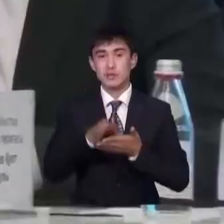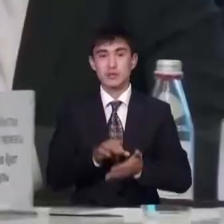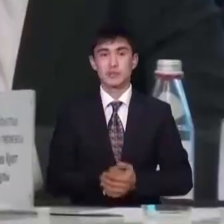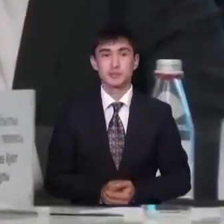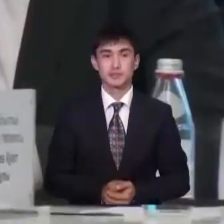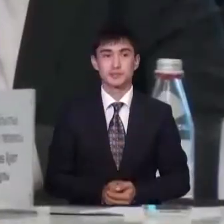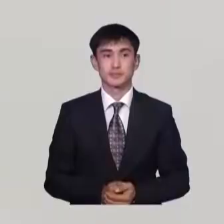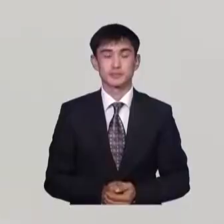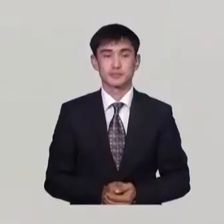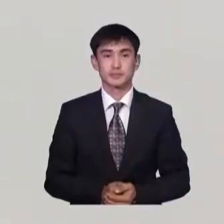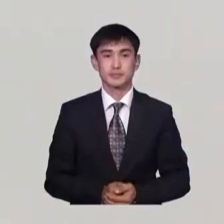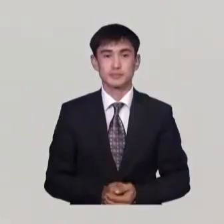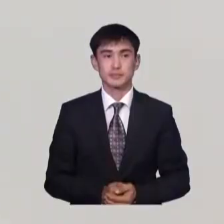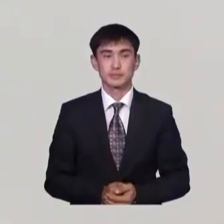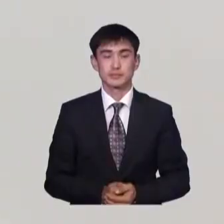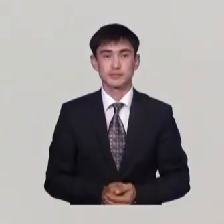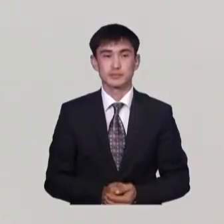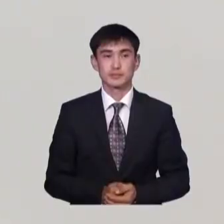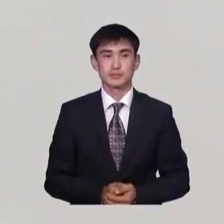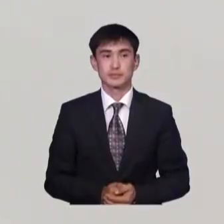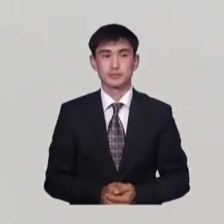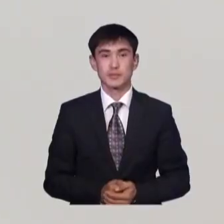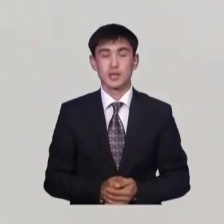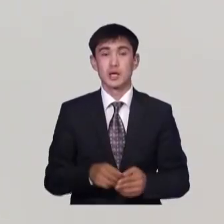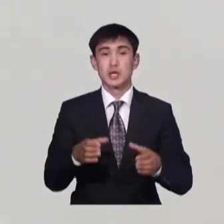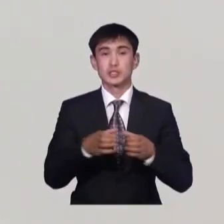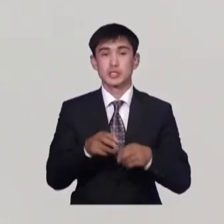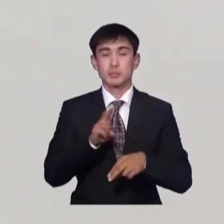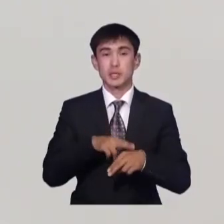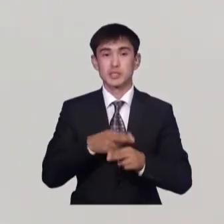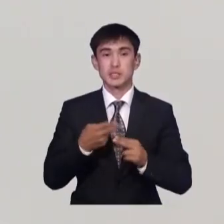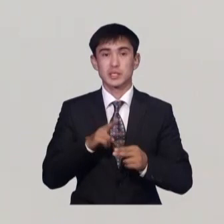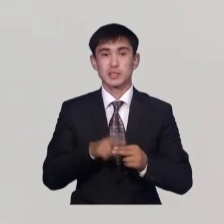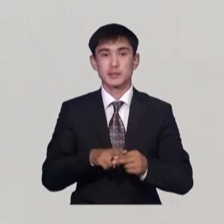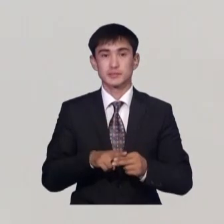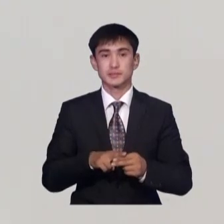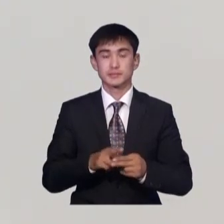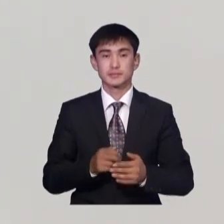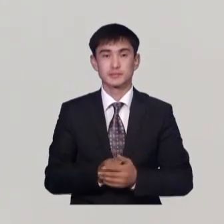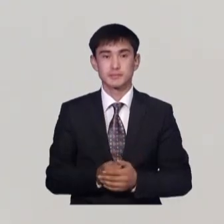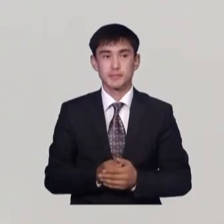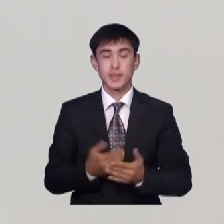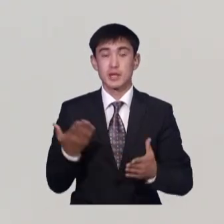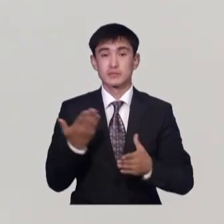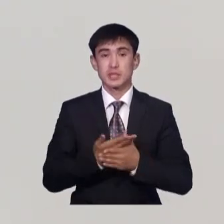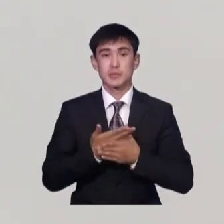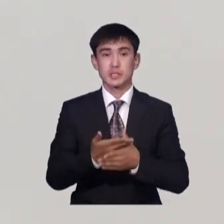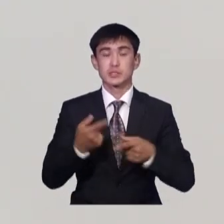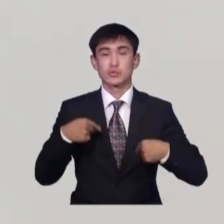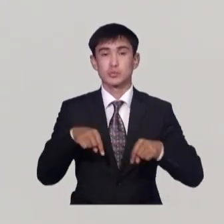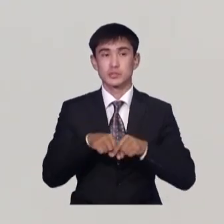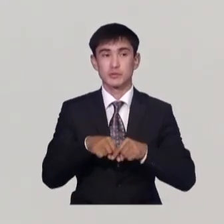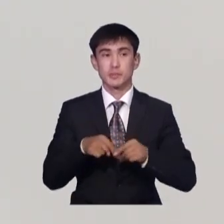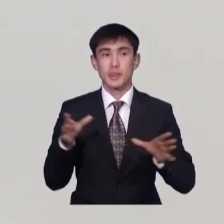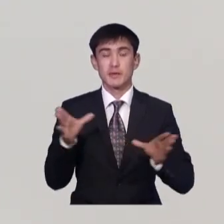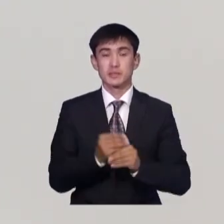ответы. Известно, неотъемлемой частью сервисной модели полиции является это взаимодействие с обществом,